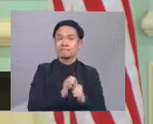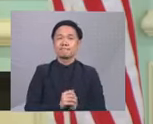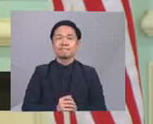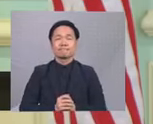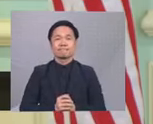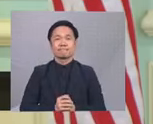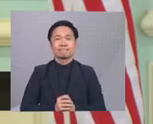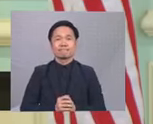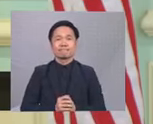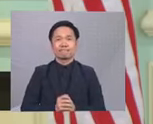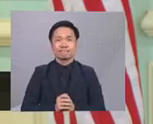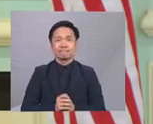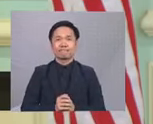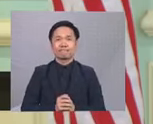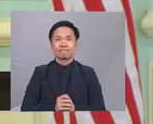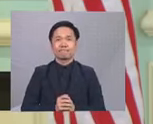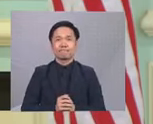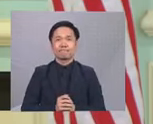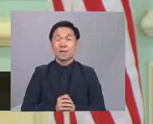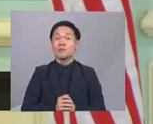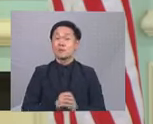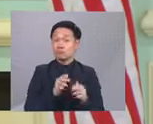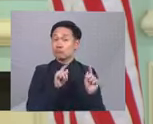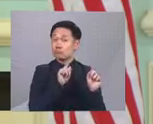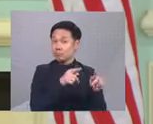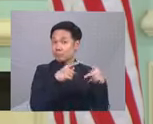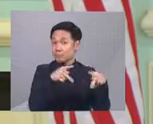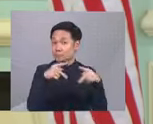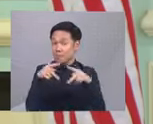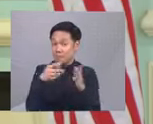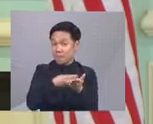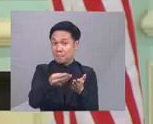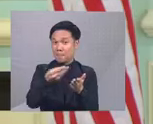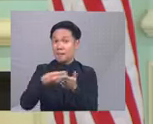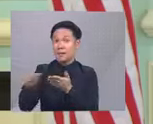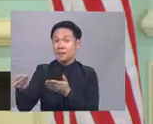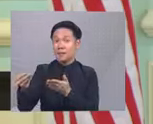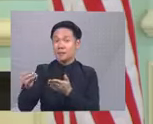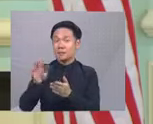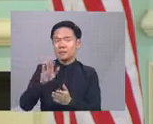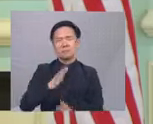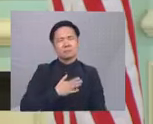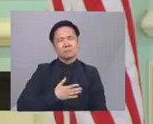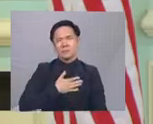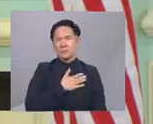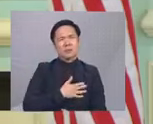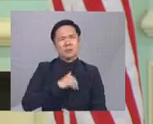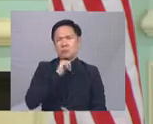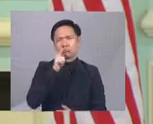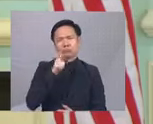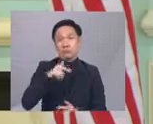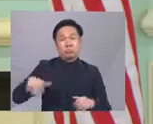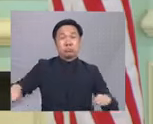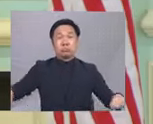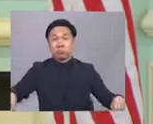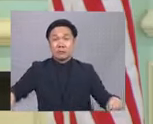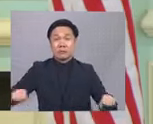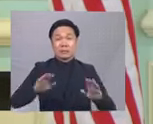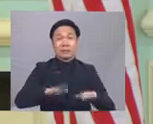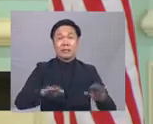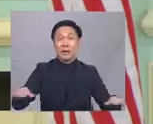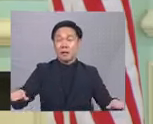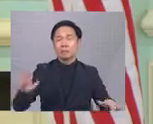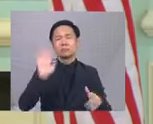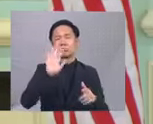Ingatan saya seperti biasa, sewaktu membeli belah, jangan membawa anak-anak kecil dan juga warga